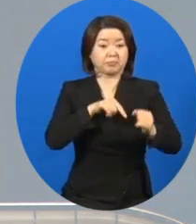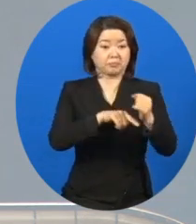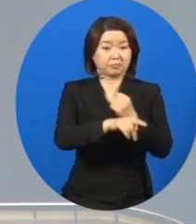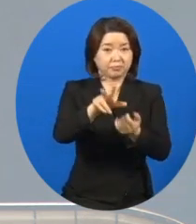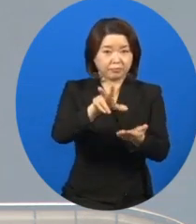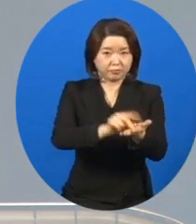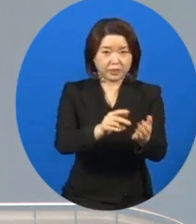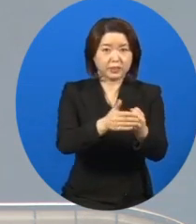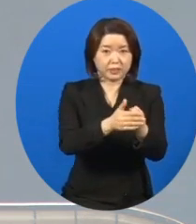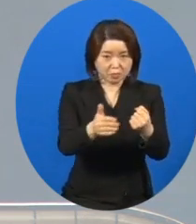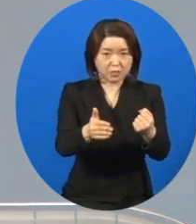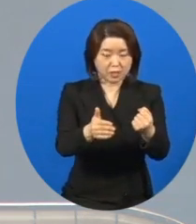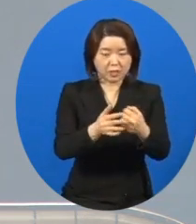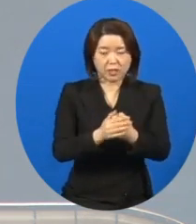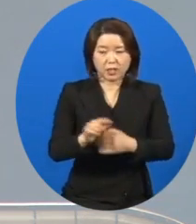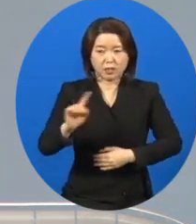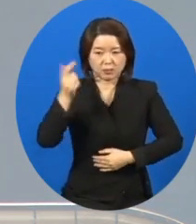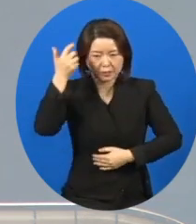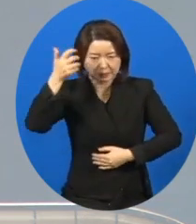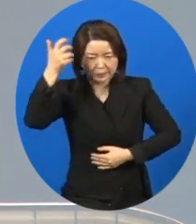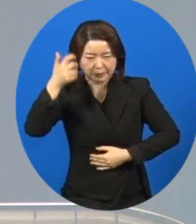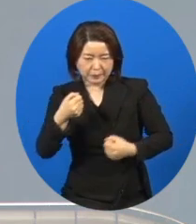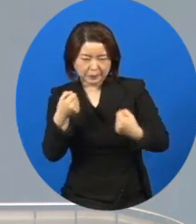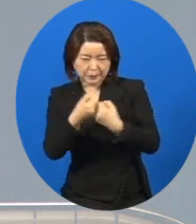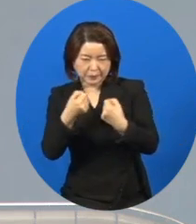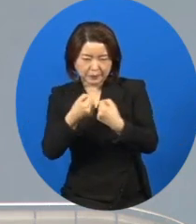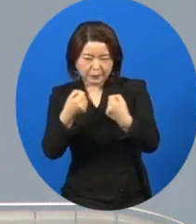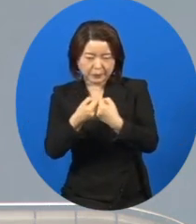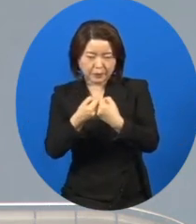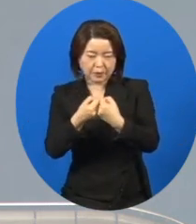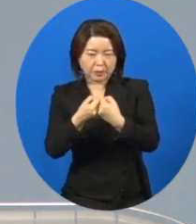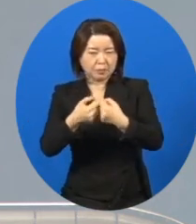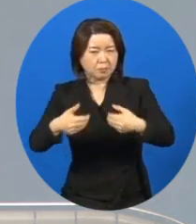때문에 어떤 영적인 싸움을 할 수가 있습니다.